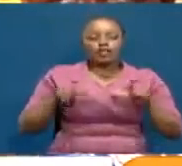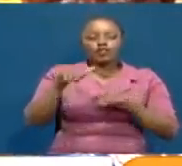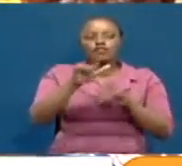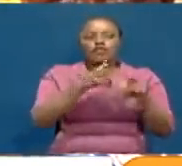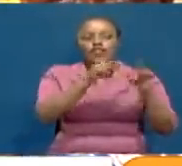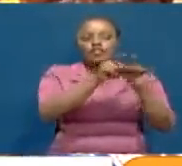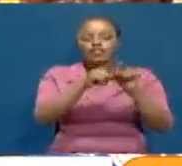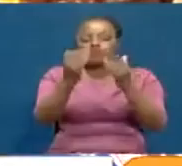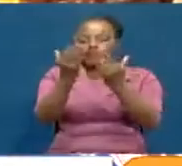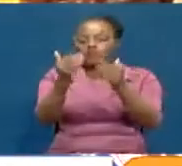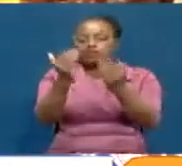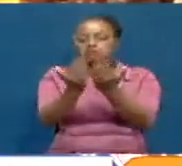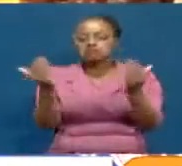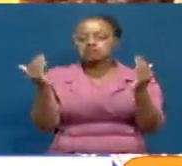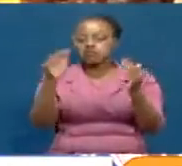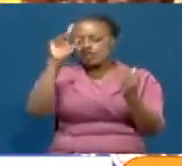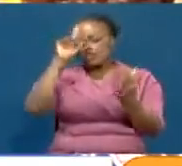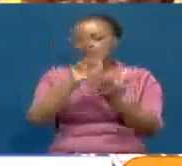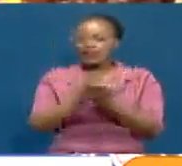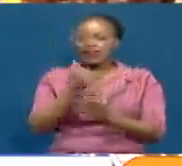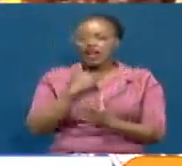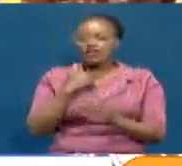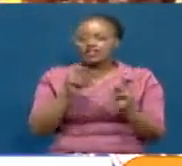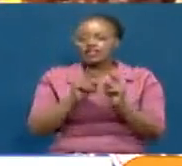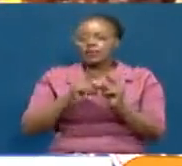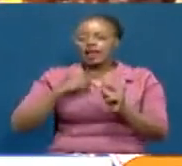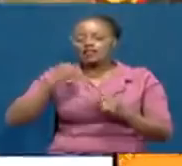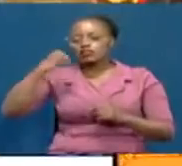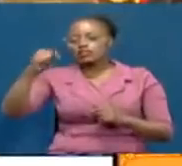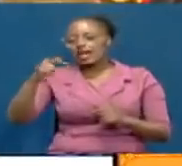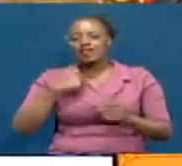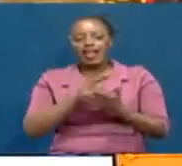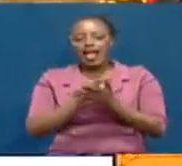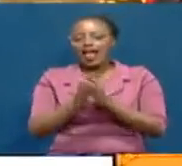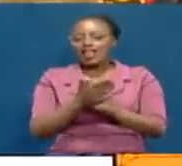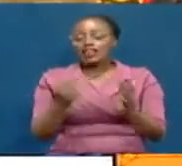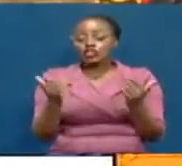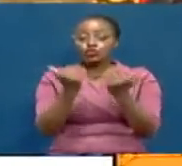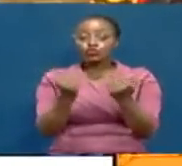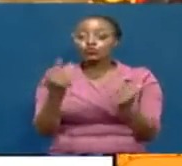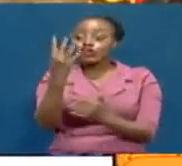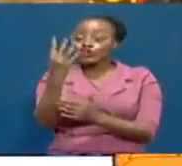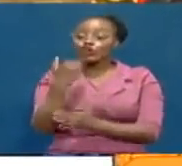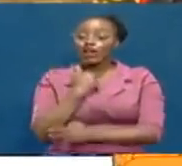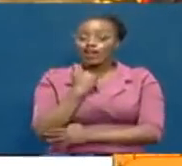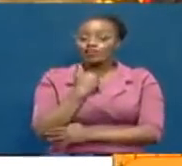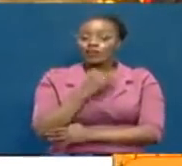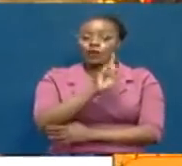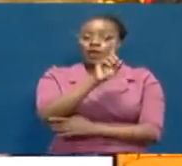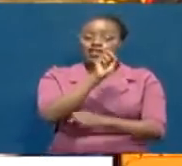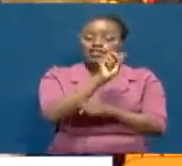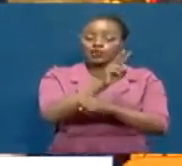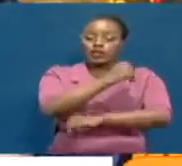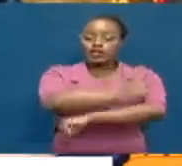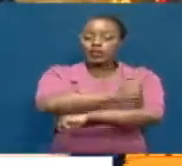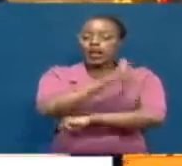face hapo kwa sababu mama sasa ana umani ya kwamba anategemea kwa hiyo bomo hapa. Ana na kuna watoto wanne. Kuna mmoja kwa secondary